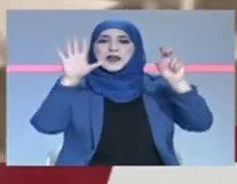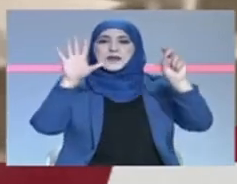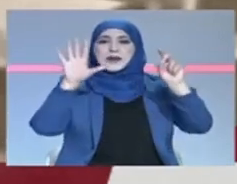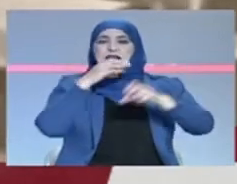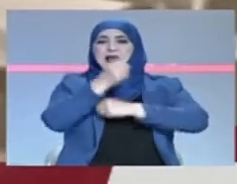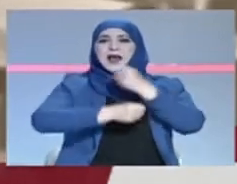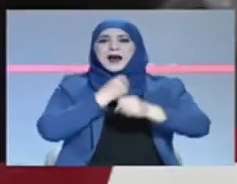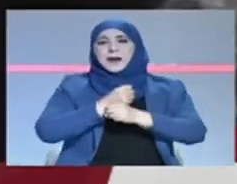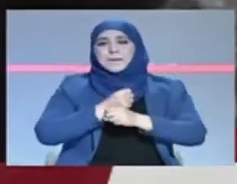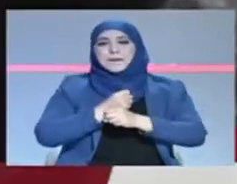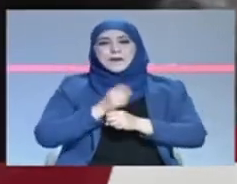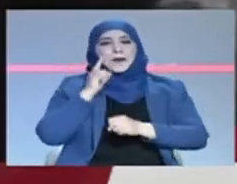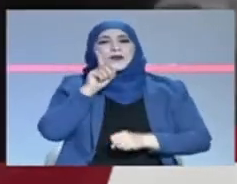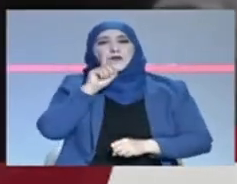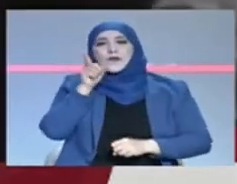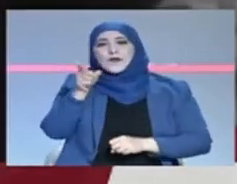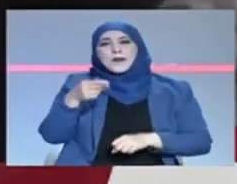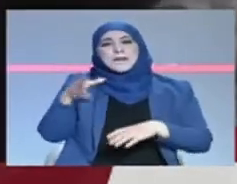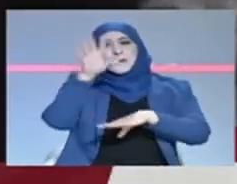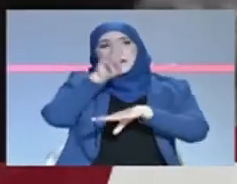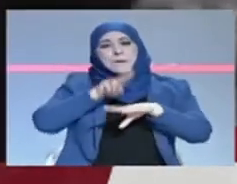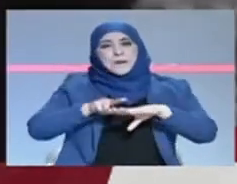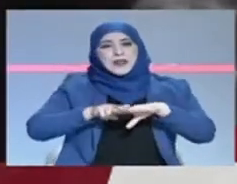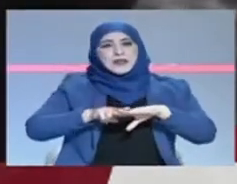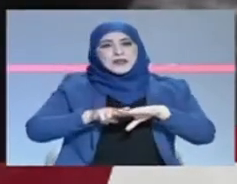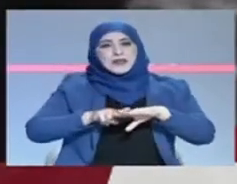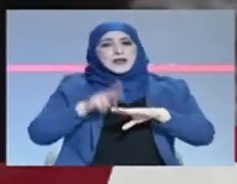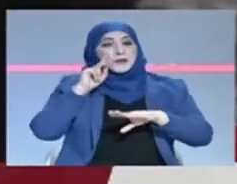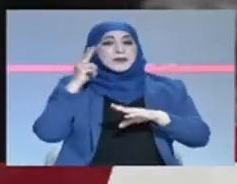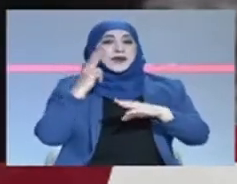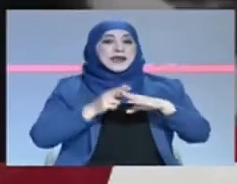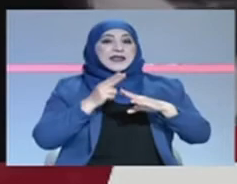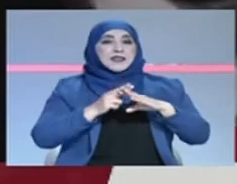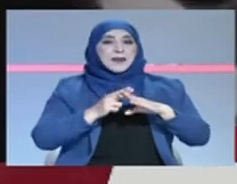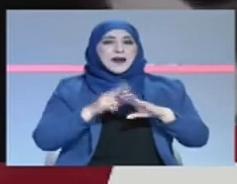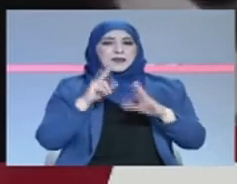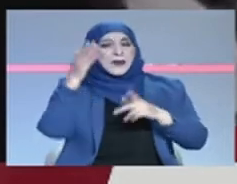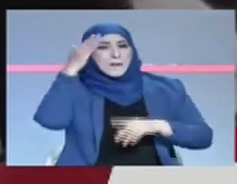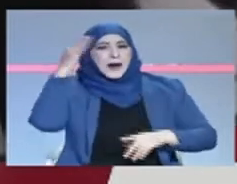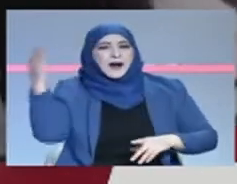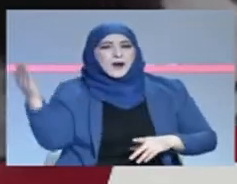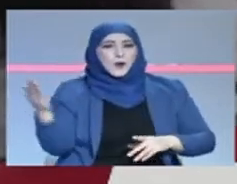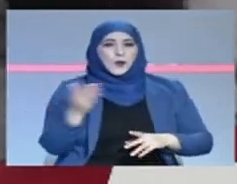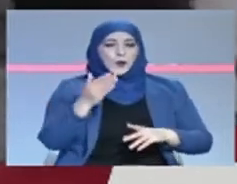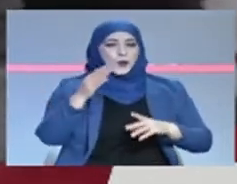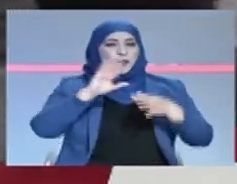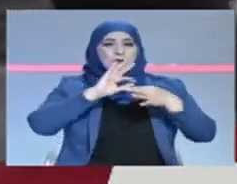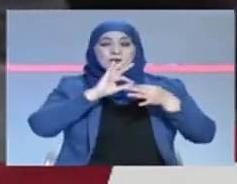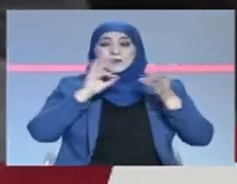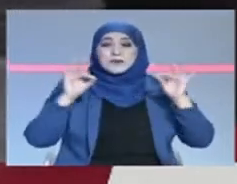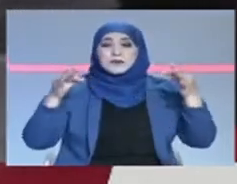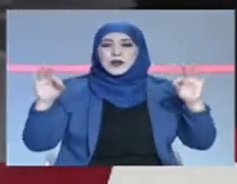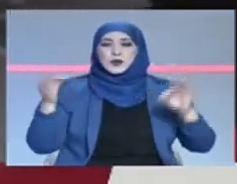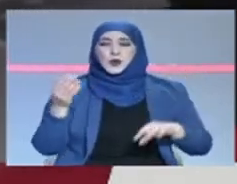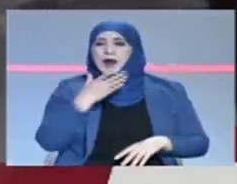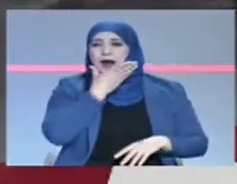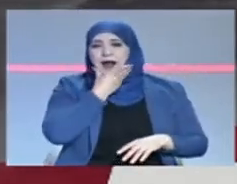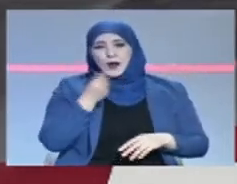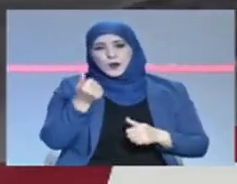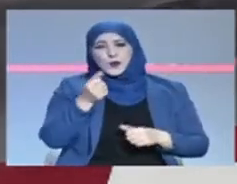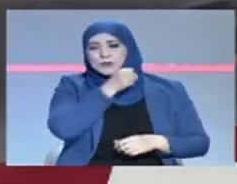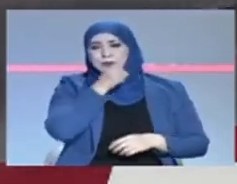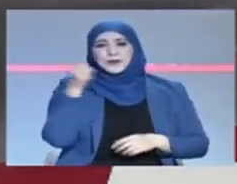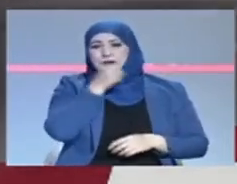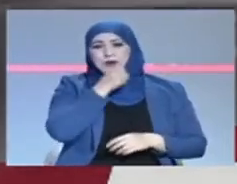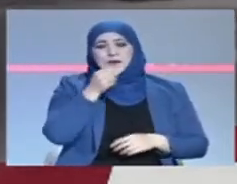80 سنة. الفقيدة زهيرة سالم نحتت اسمها بحروف من ذهب في تاريخ الفن، وتمكنت خلال